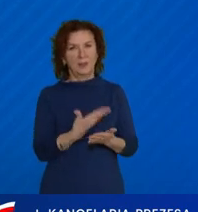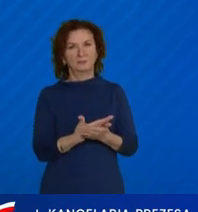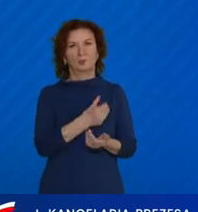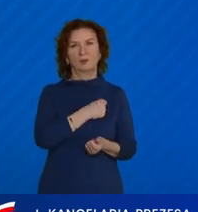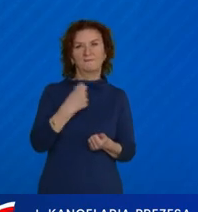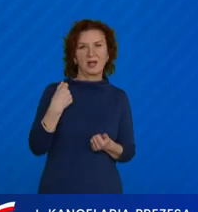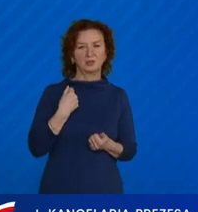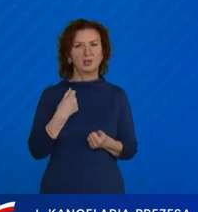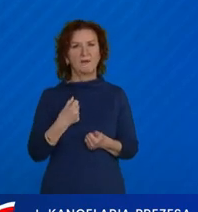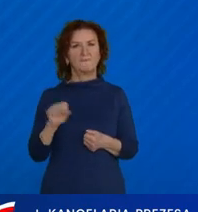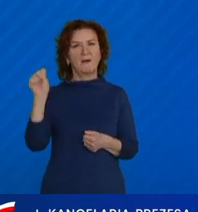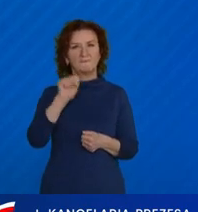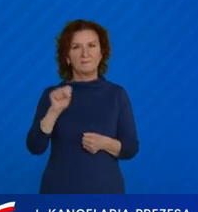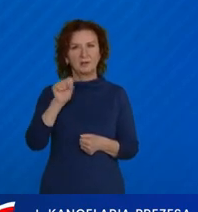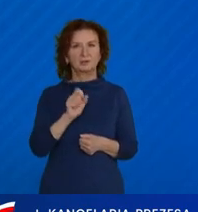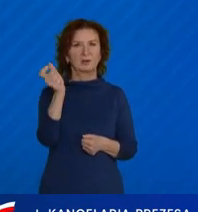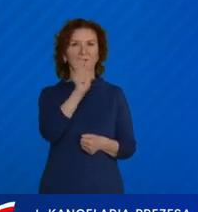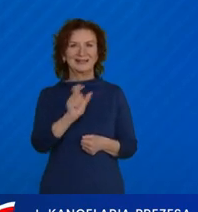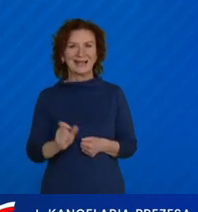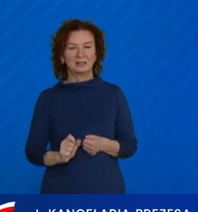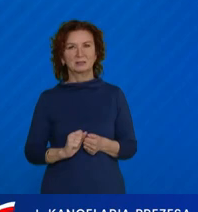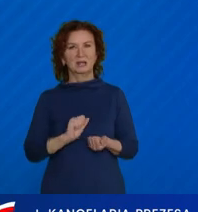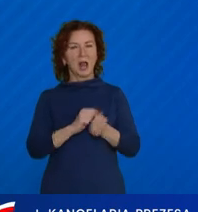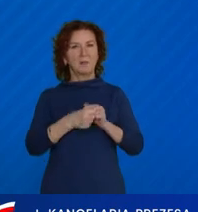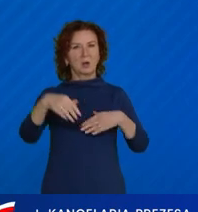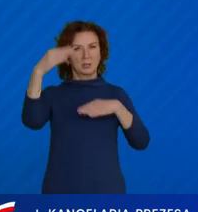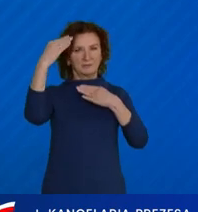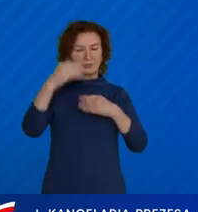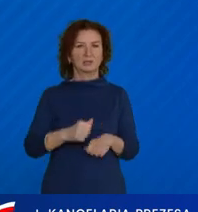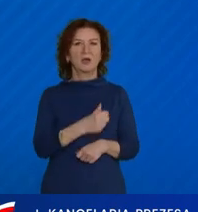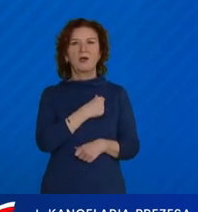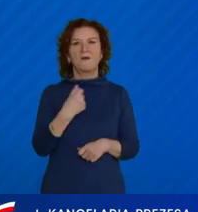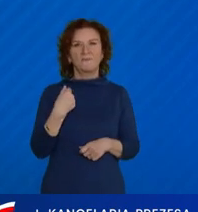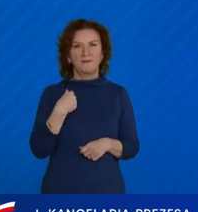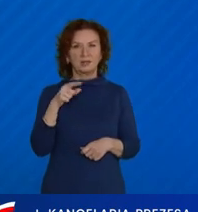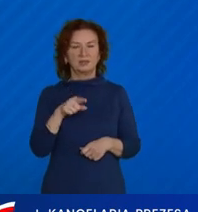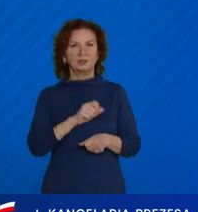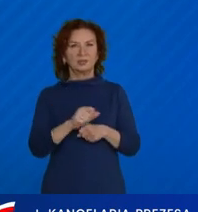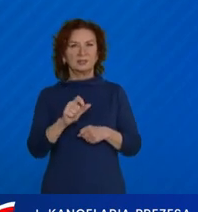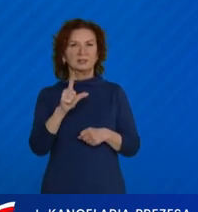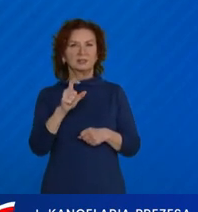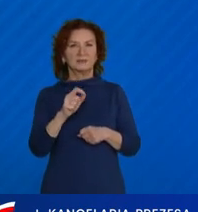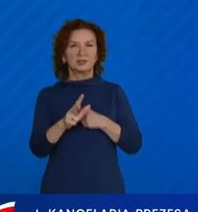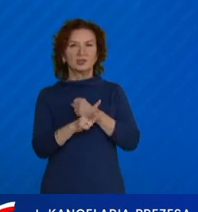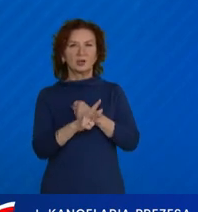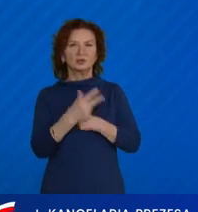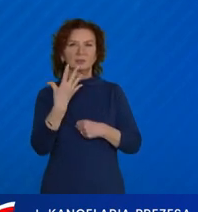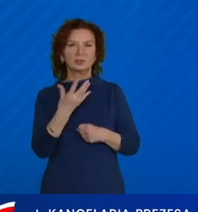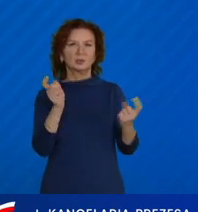Warszawa, Wrocław, Gdańsk czy Katowice. W samej Warszawie to jest 285